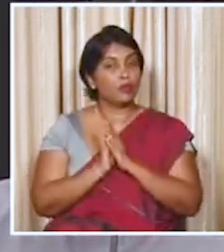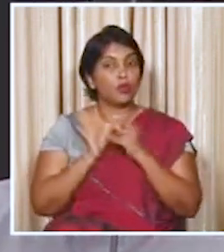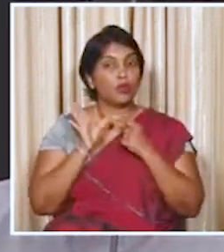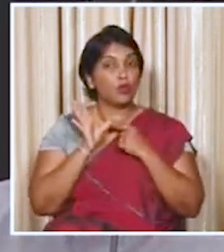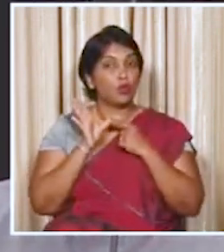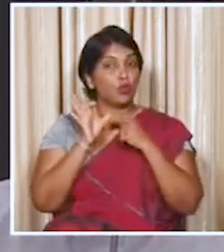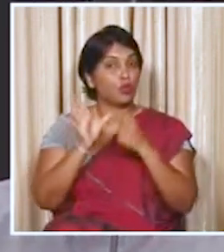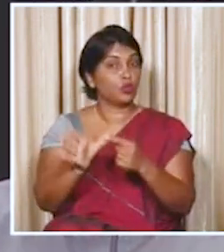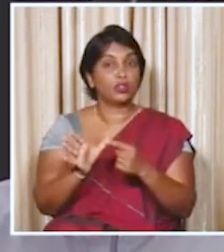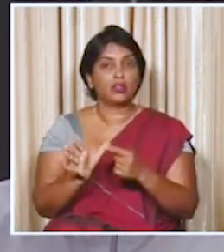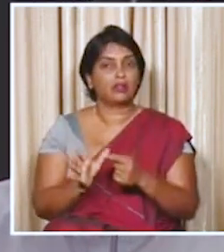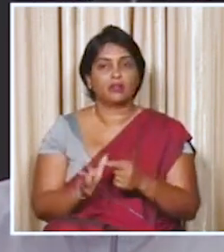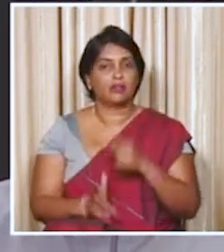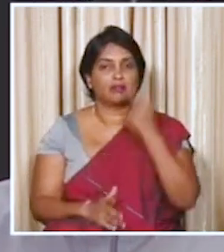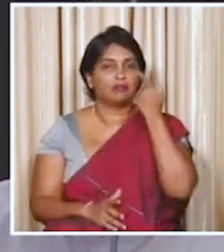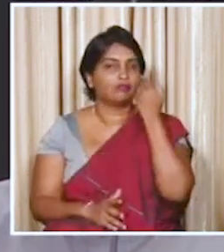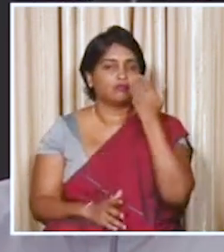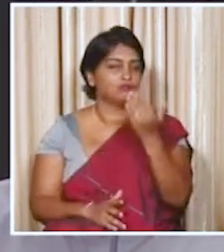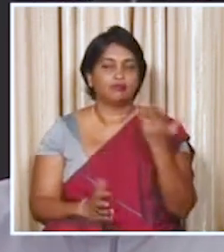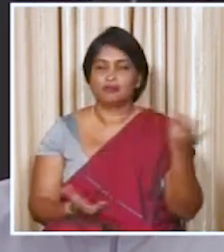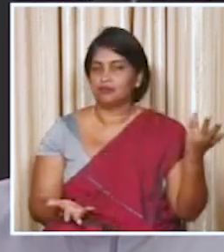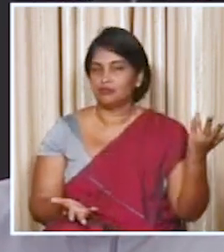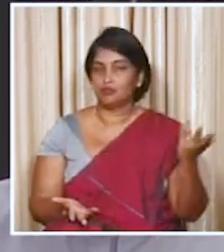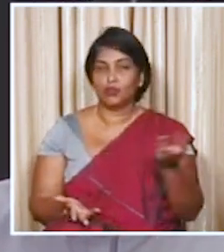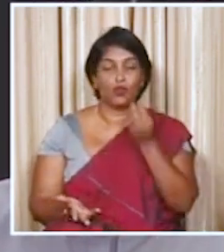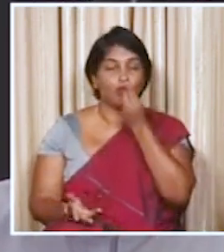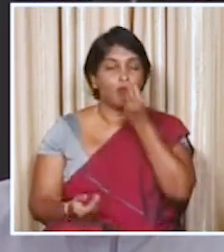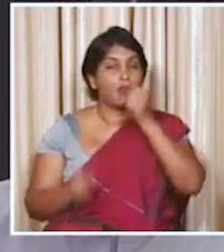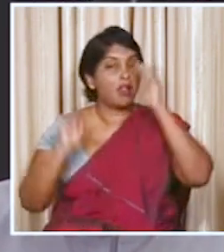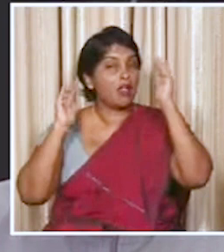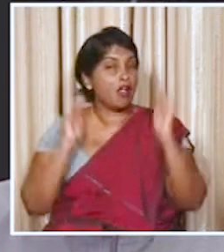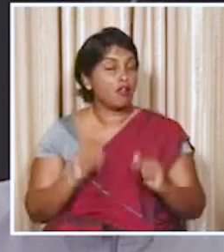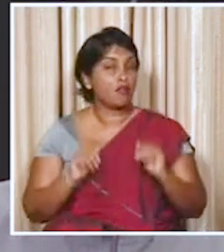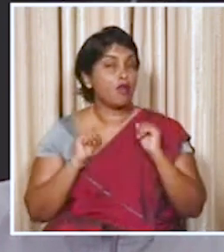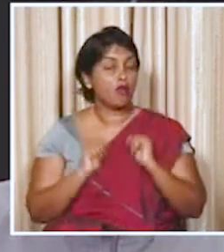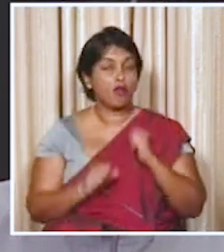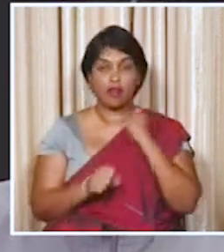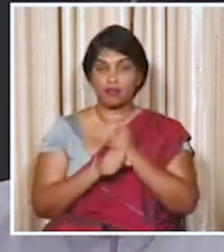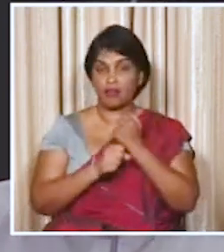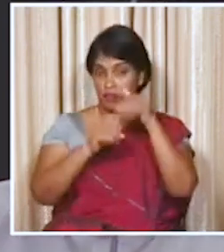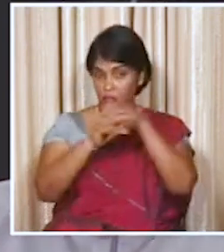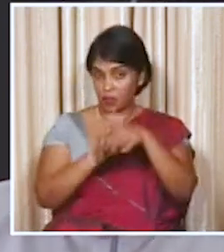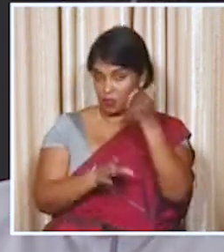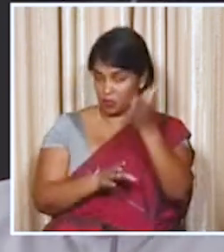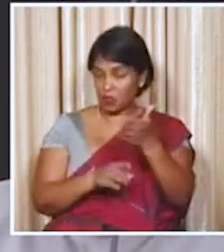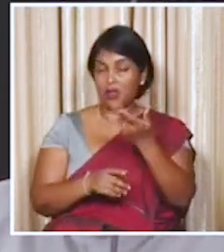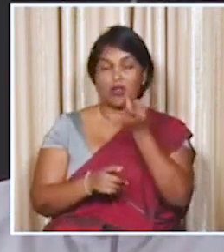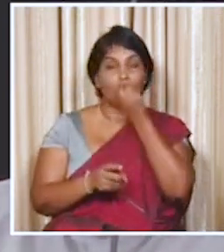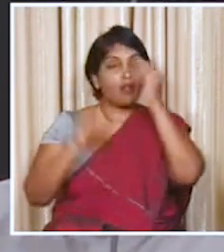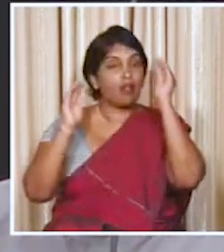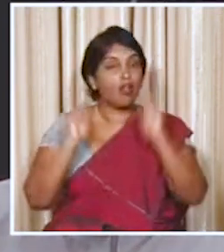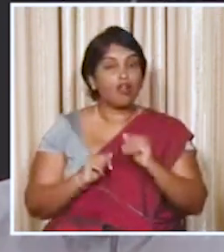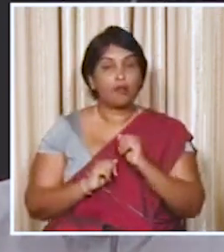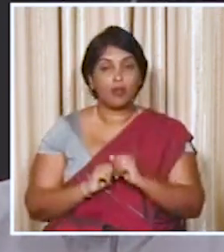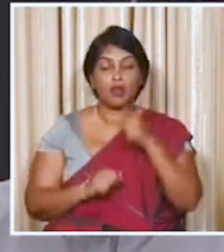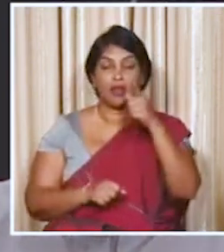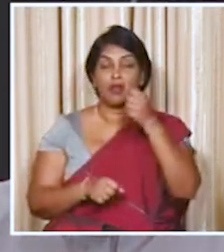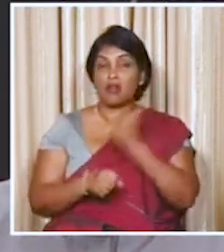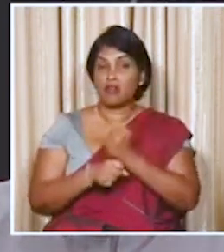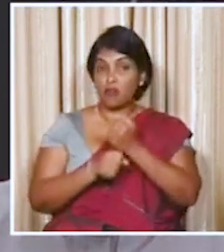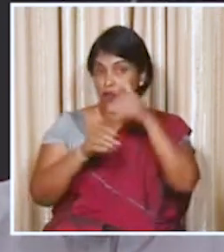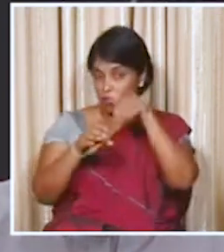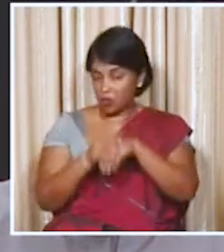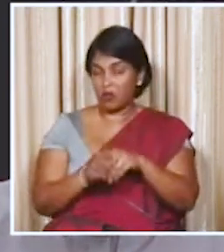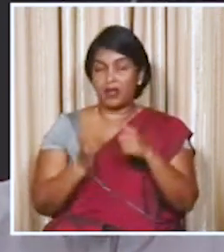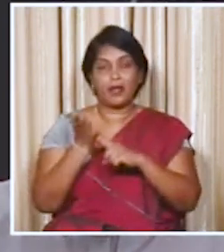අපි ඔබතුමියලාගේ දැක්කේ නැහැ රැස්වීම වල. බඩු මිල අඩු කරන විදිය ඔබතුමියගේ රජයක් තුල. ඔබතුමියගේ රජයක් තුල බදු බර අඩු කරන